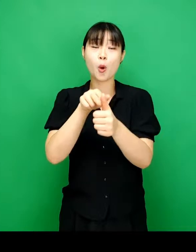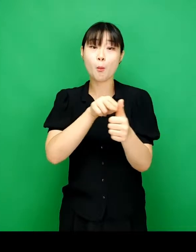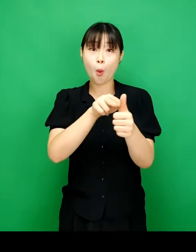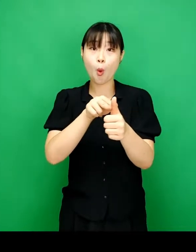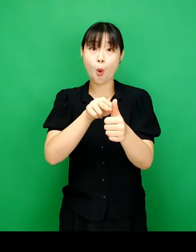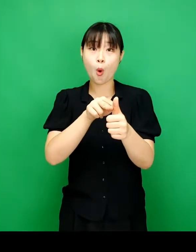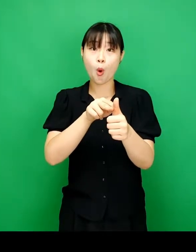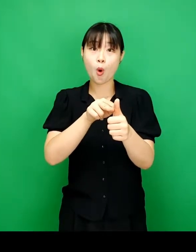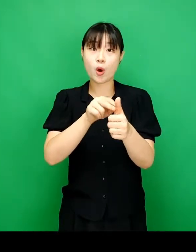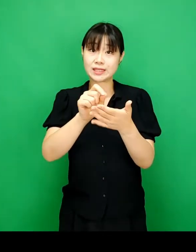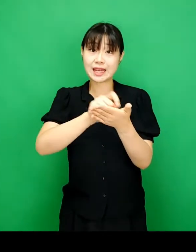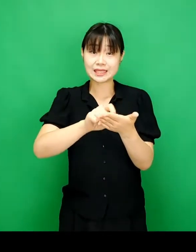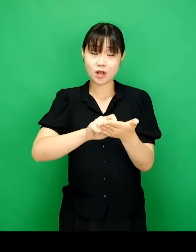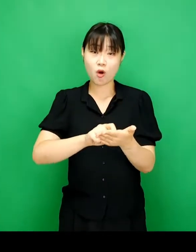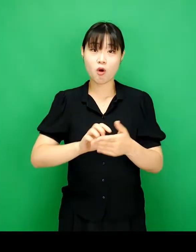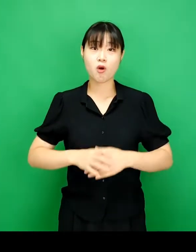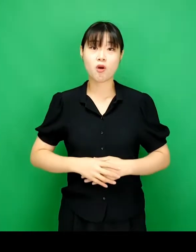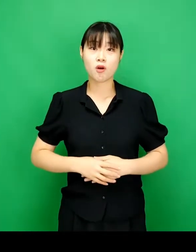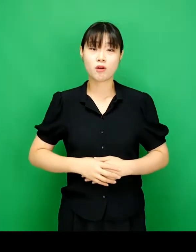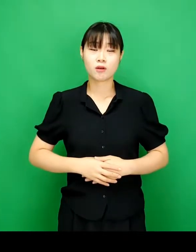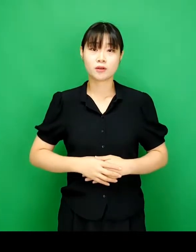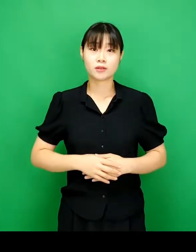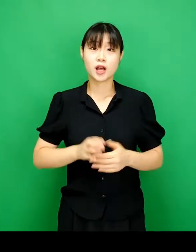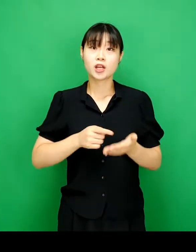먼저 청구 정보를 작성합니다.